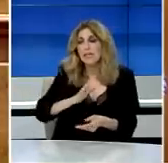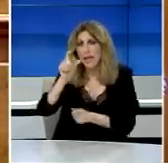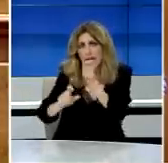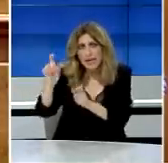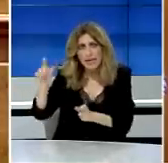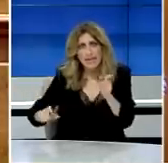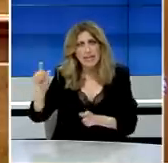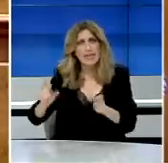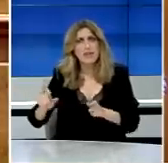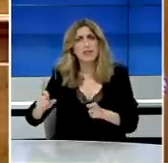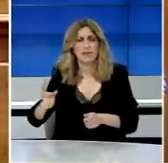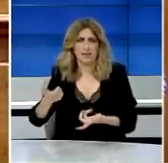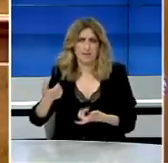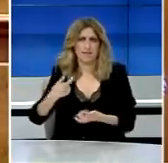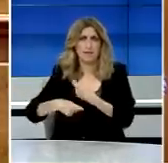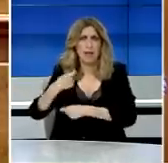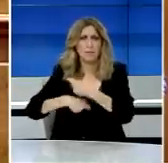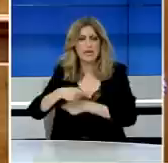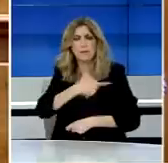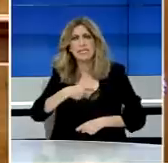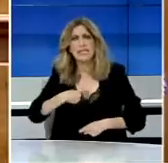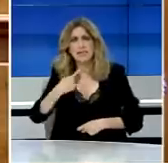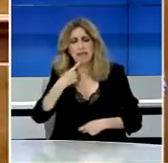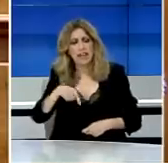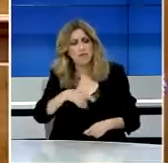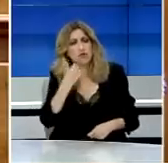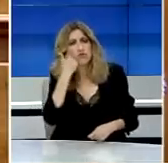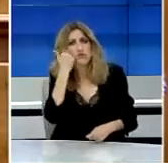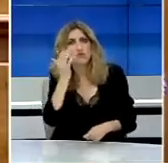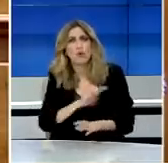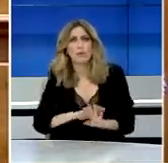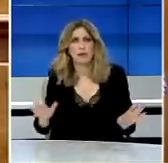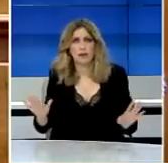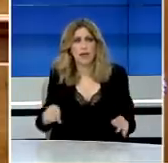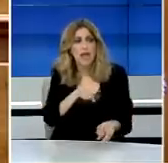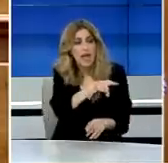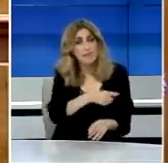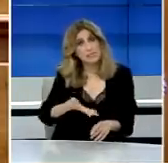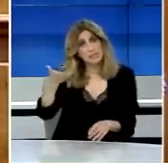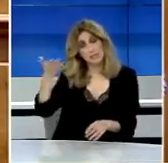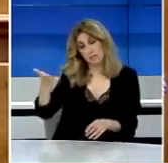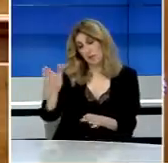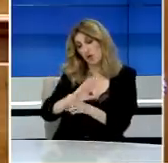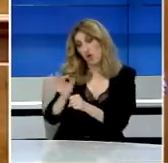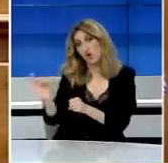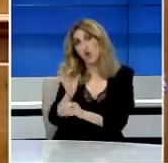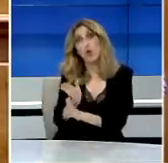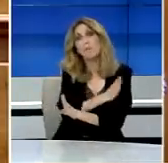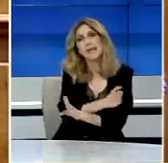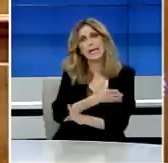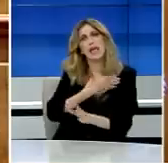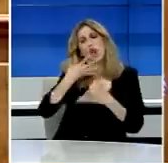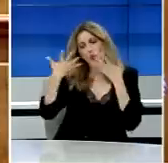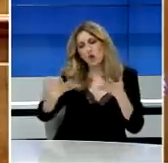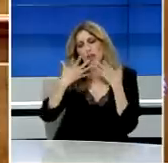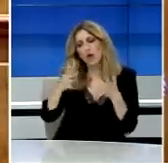εγώ. Πρόεδρος Γεσεβέ τα είπε. Και μου λέτε εμένα αν θα μπορώ να συζητάω μαζί τους και αν θα διεκδικώ. Ναι, πιστεύουμε ότι τώρα και